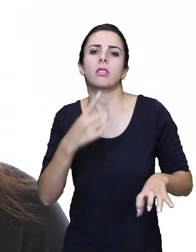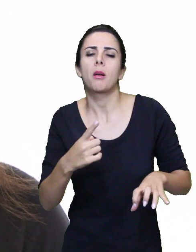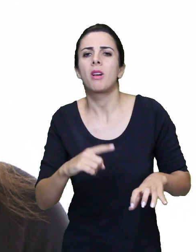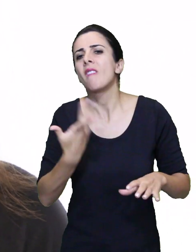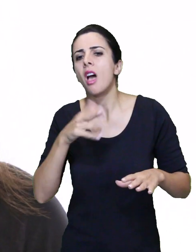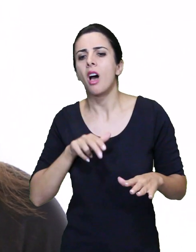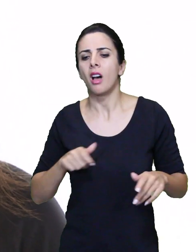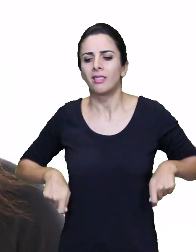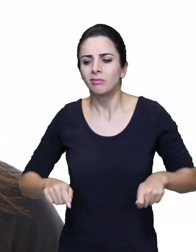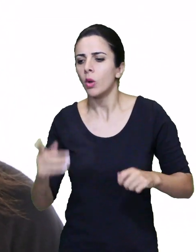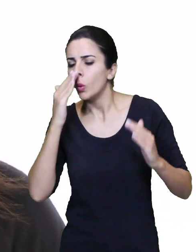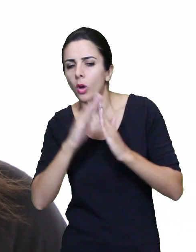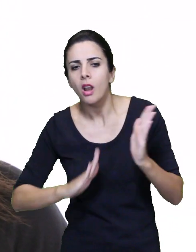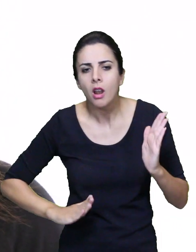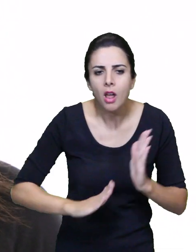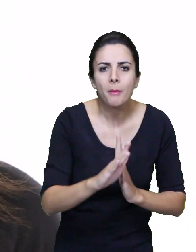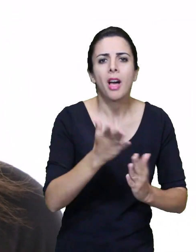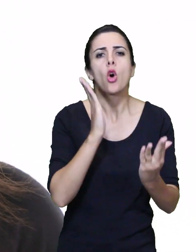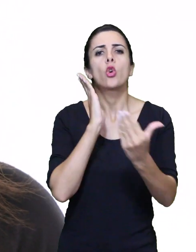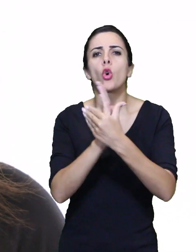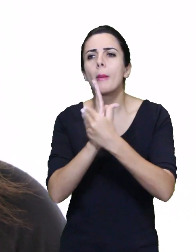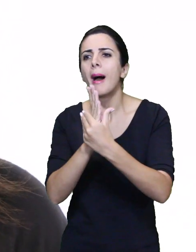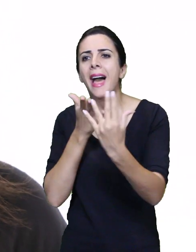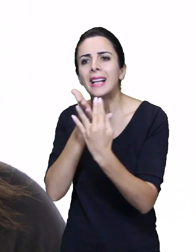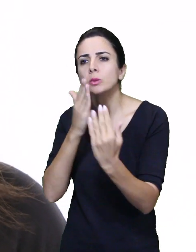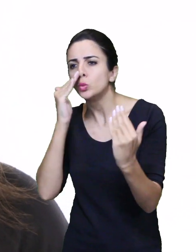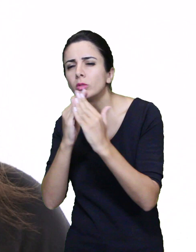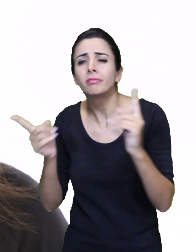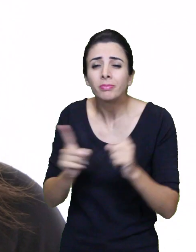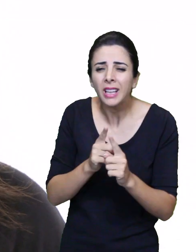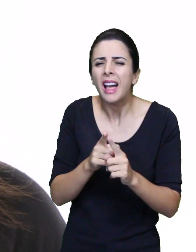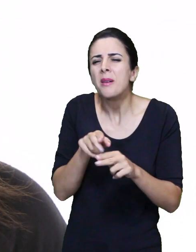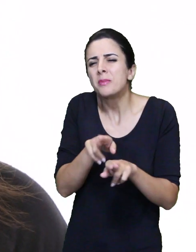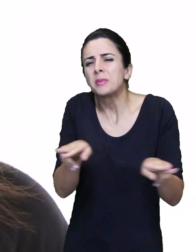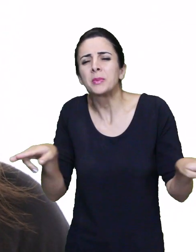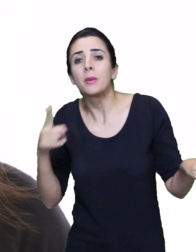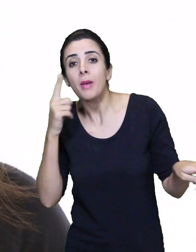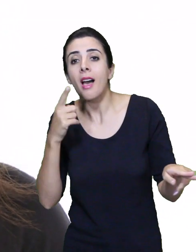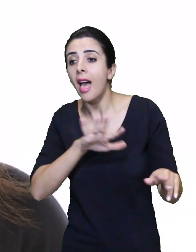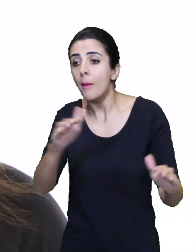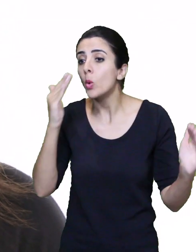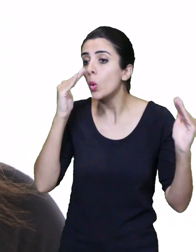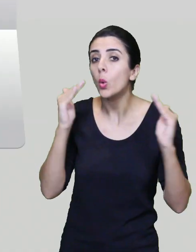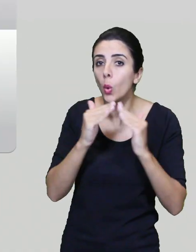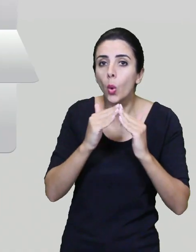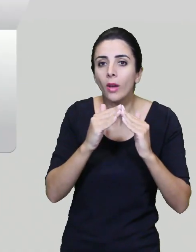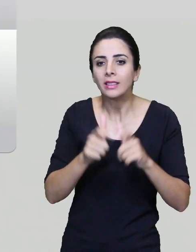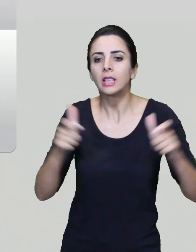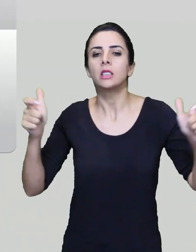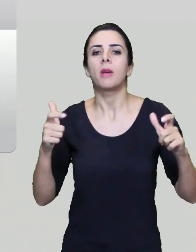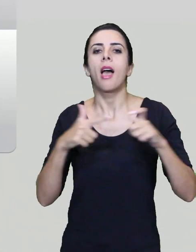getirilmesi gibi Yeni uygulamaların geliştirilmesine ve eşitliğin sağlanmasına aslında katkıda bulundu D-